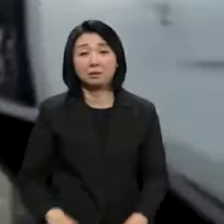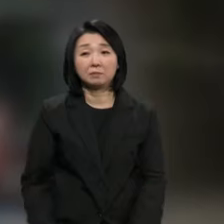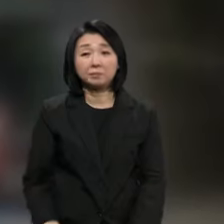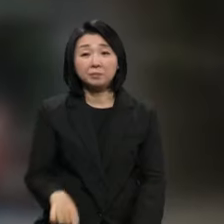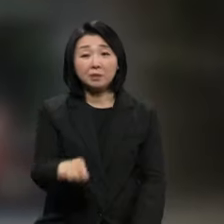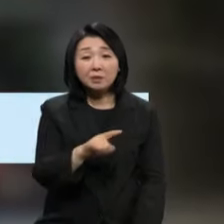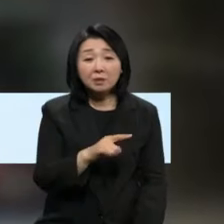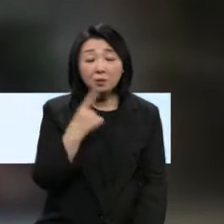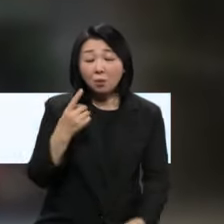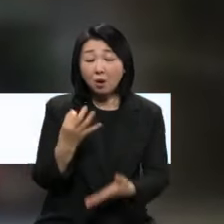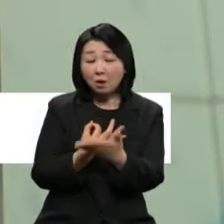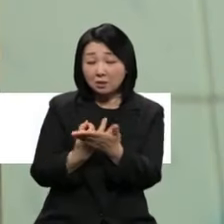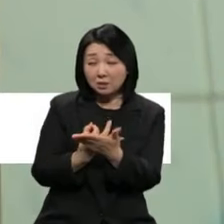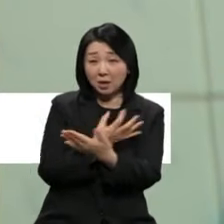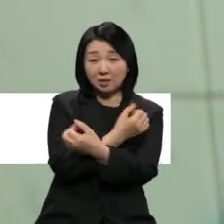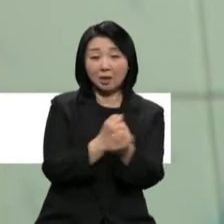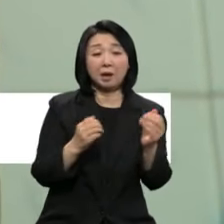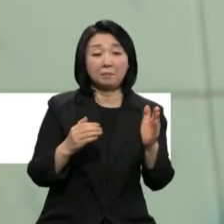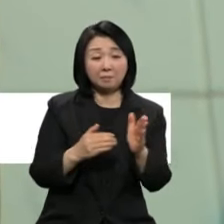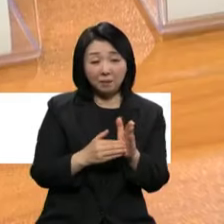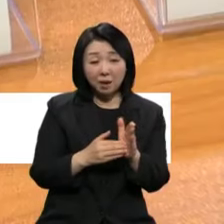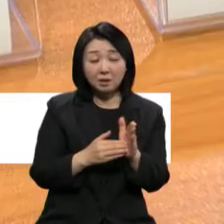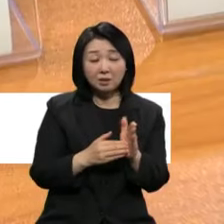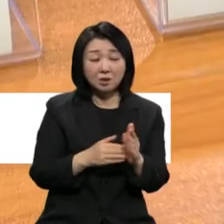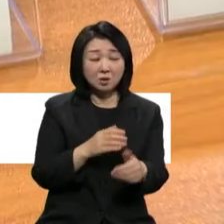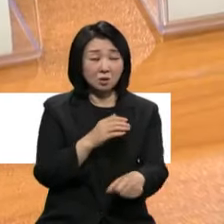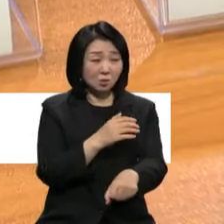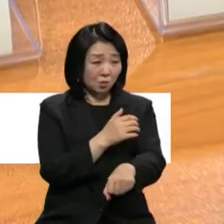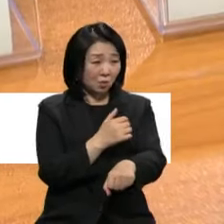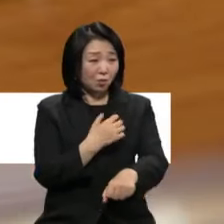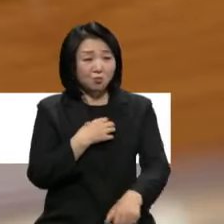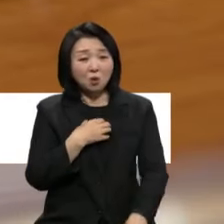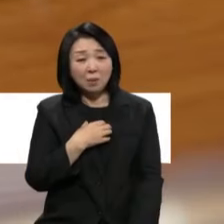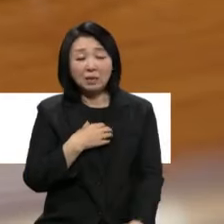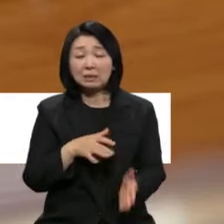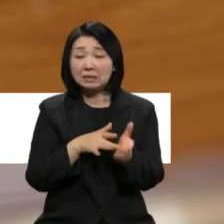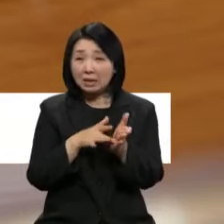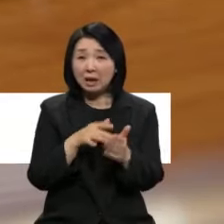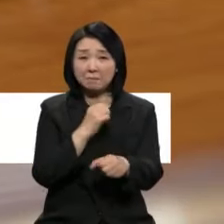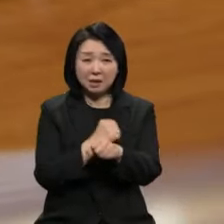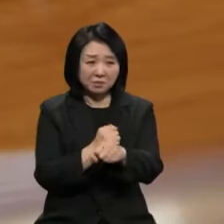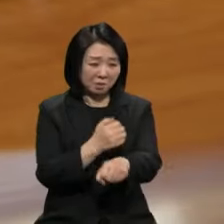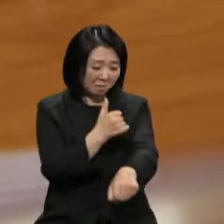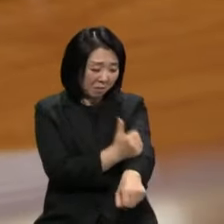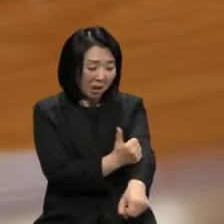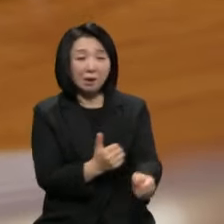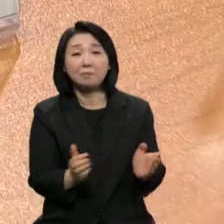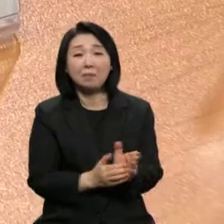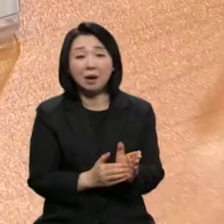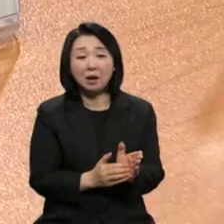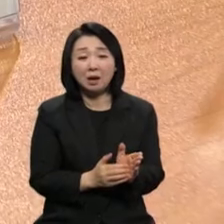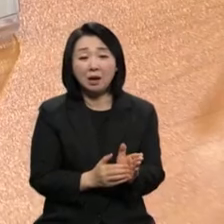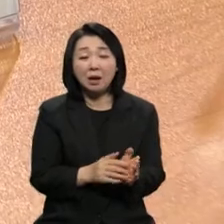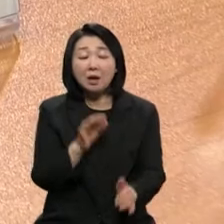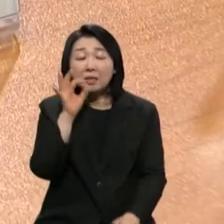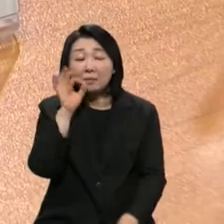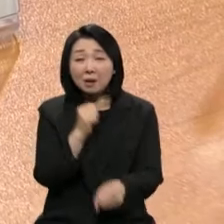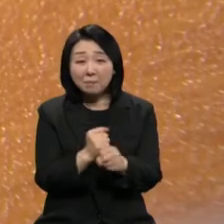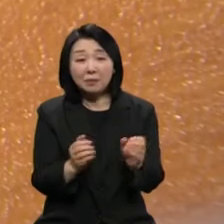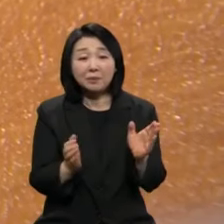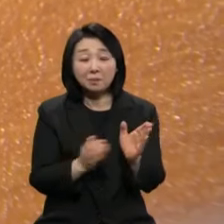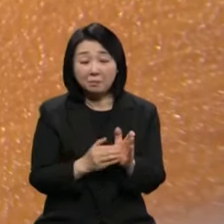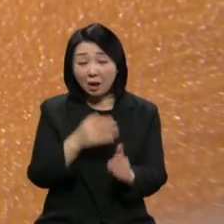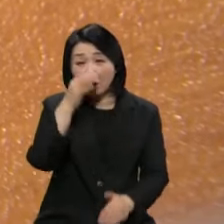이들은 월세로 얻은 다세대 주택에서 이렇게 위험한 메페트론을 직접 만들어 흡입했습니다. 대마를 가공해 환각 효과가